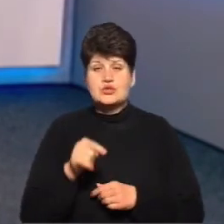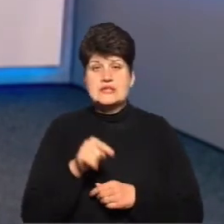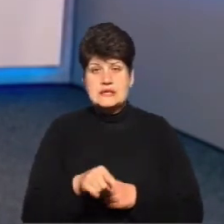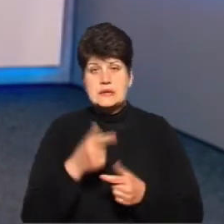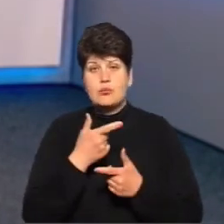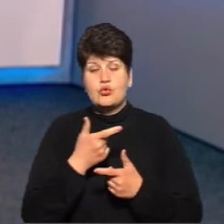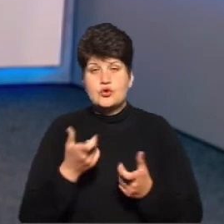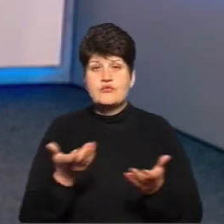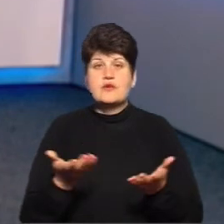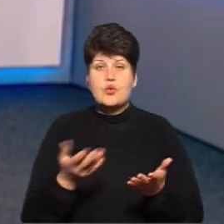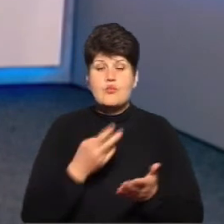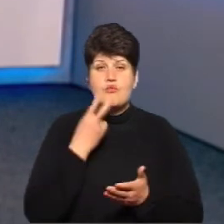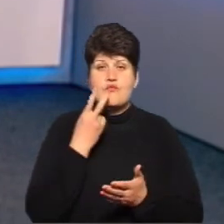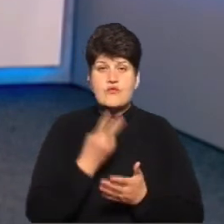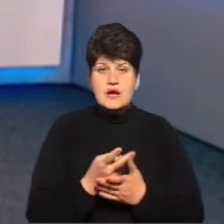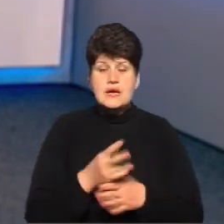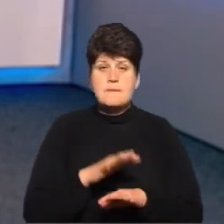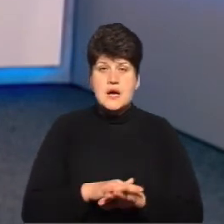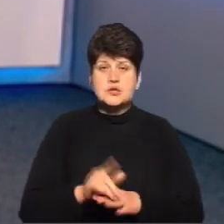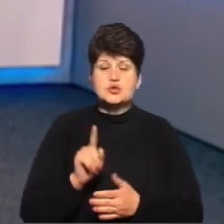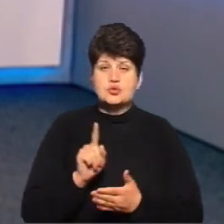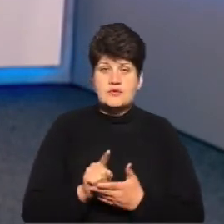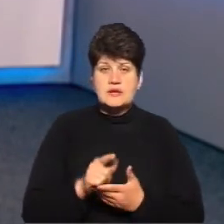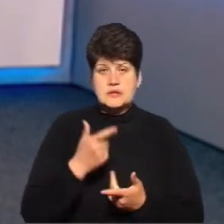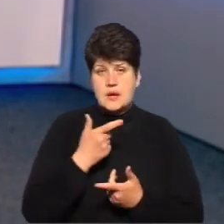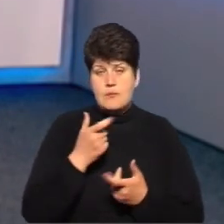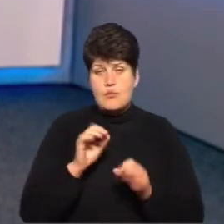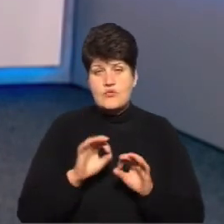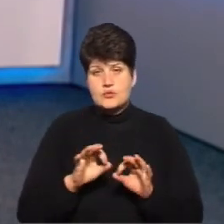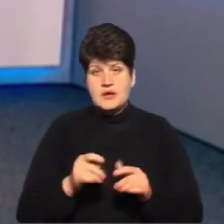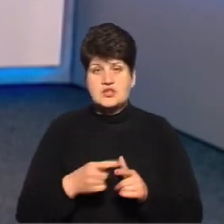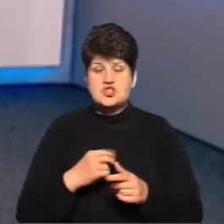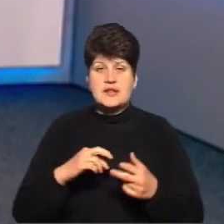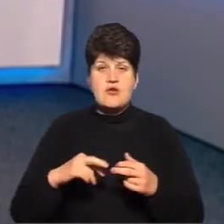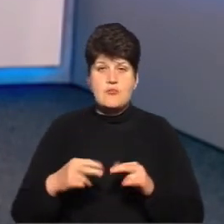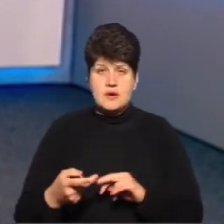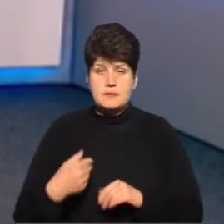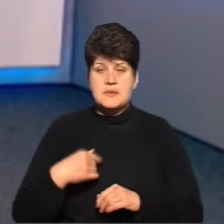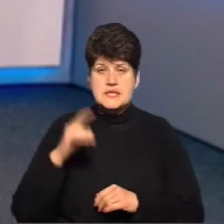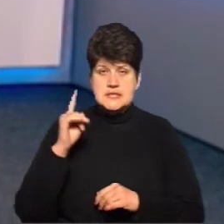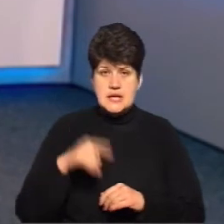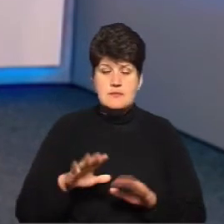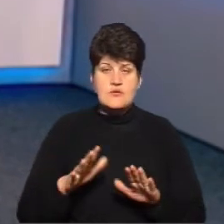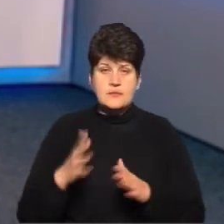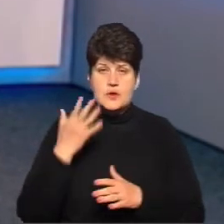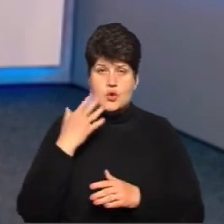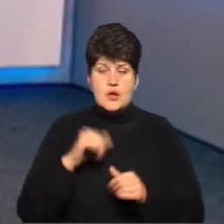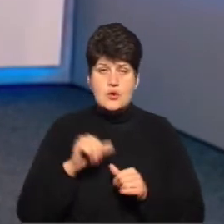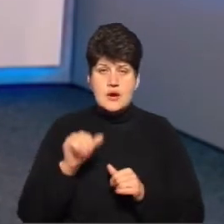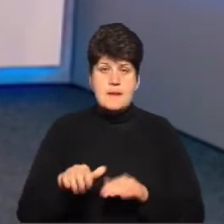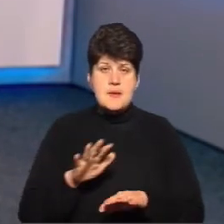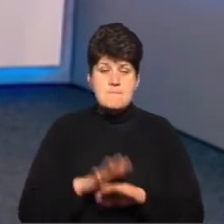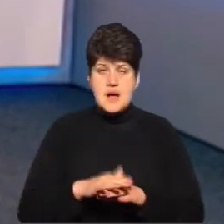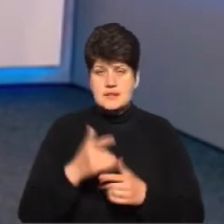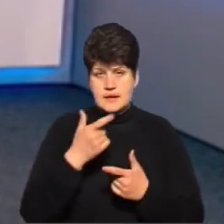якому вигляді банк чи зобов'язаний він повідомляти? Чи навпаки, ми знаємо випадки, коли деякі банки не повідомляють, наприклад,